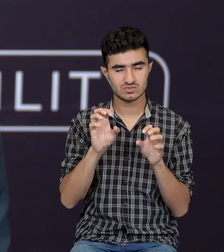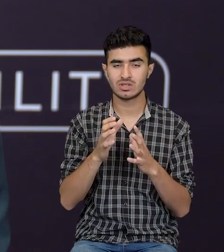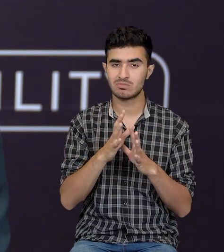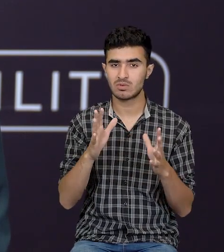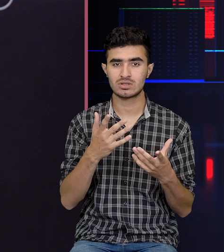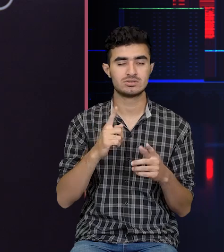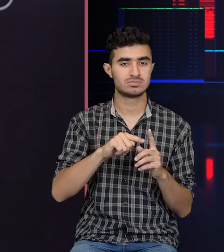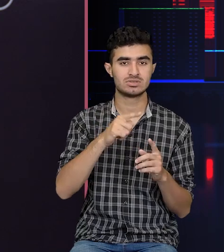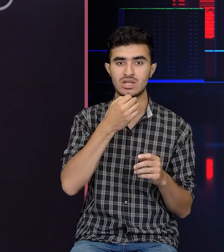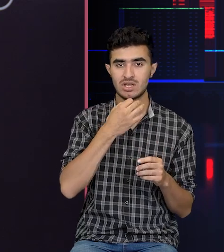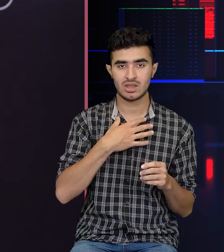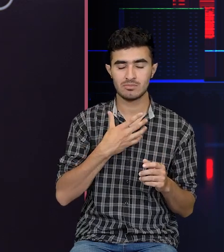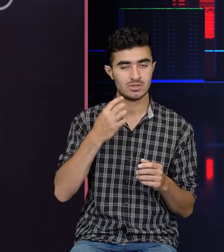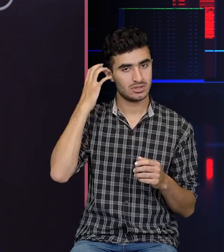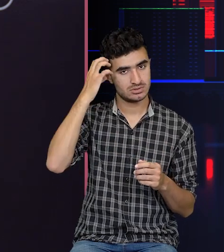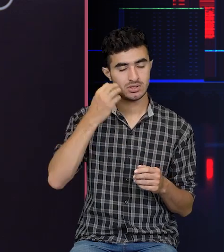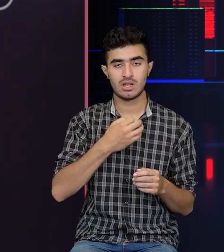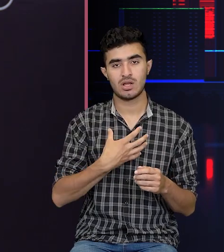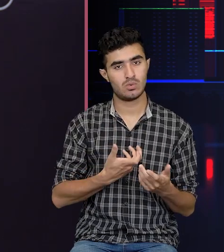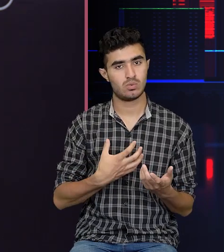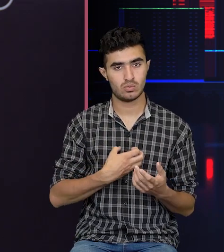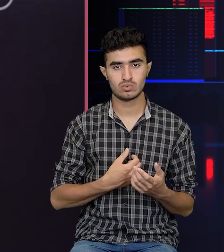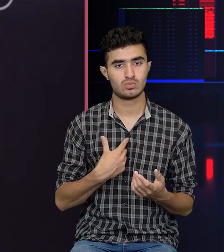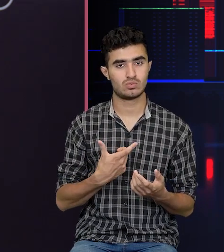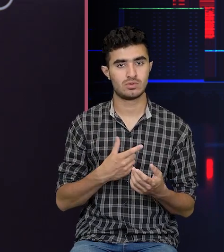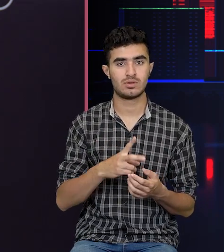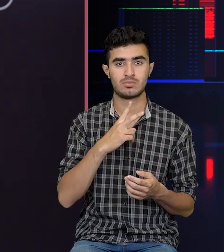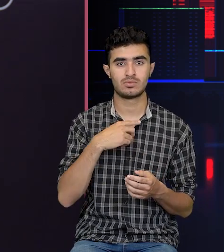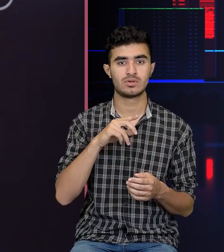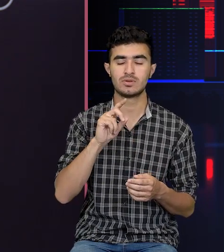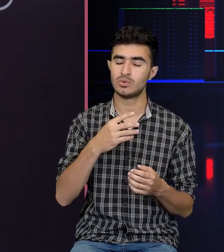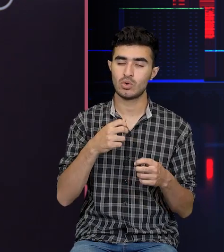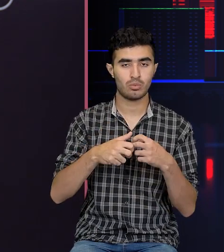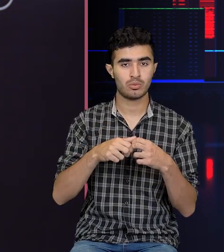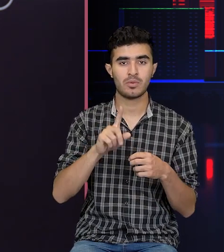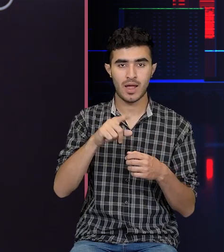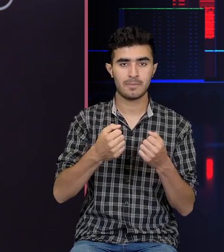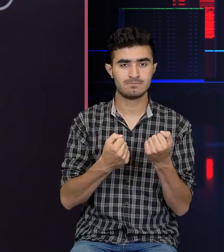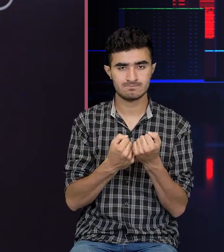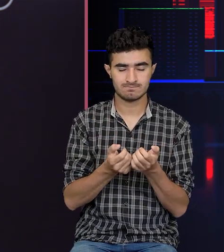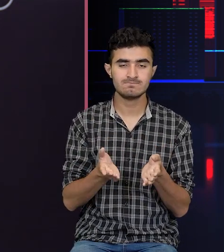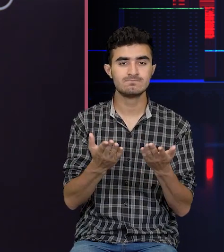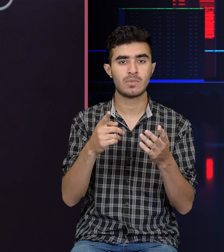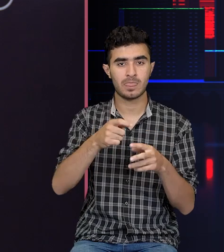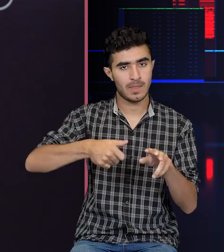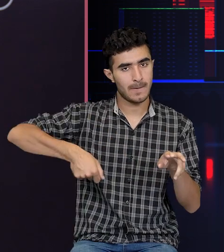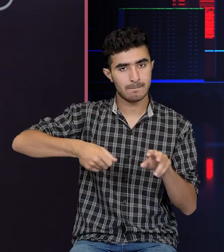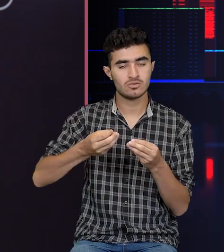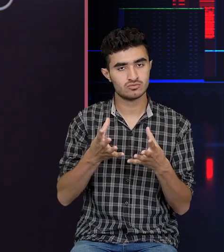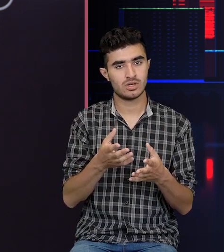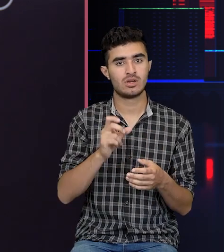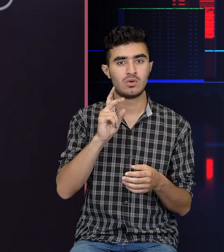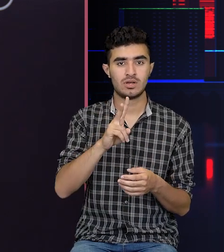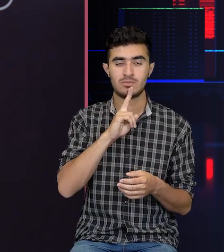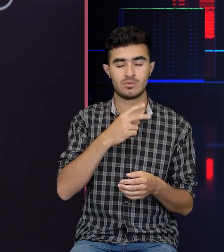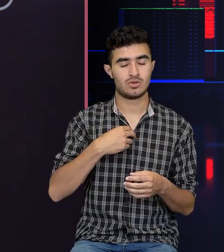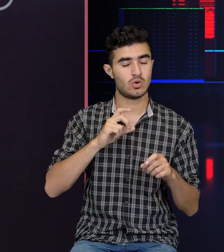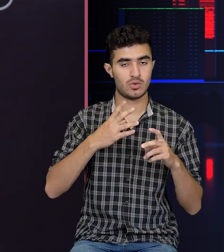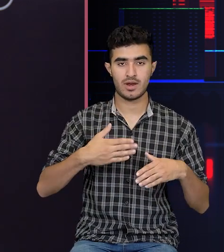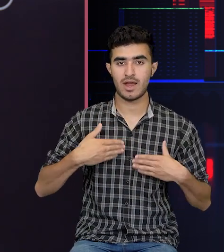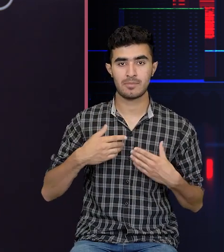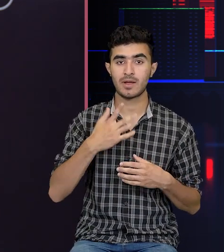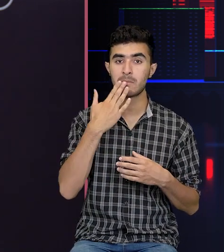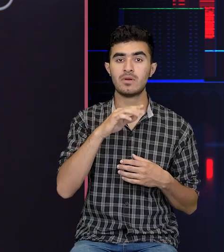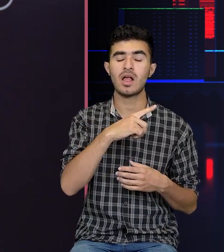लेता था। दोबारा मैंने फिर जूनियर अंडर 21 हुई थी पंजाब कप, उसमें मैंने क्वालिफाई किया, 18 में भी किया। तो